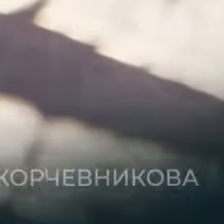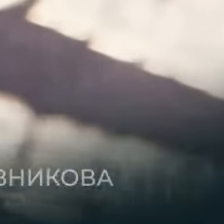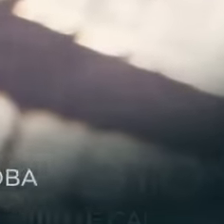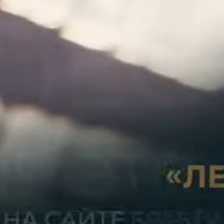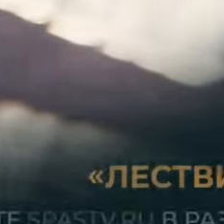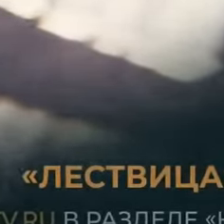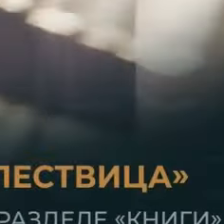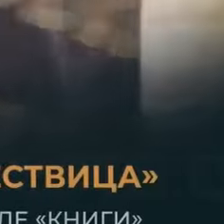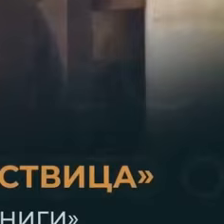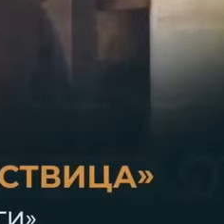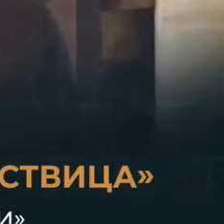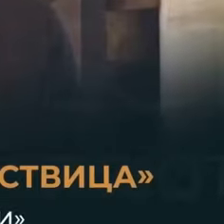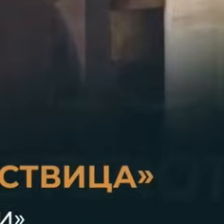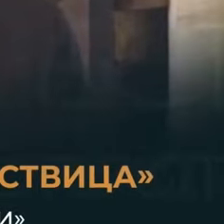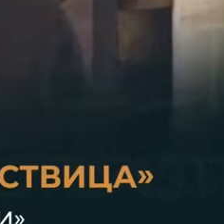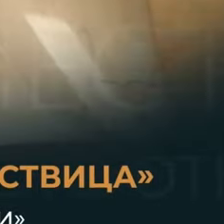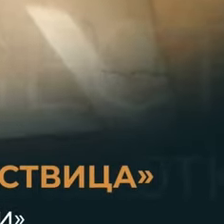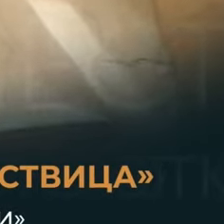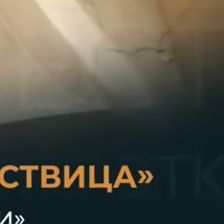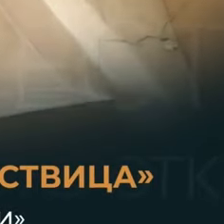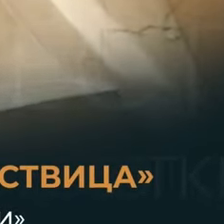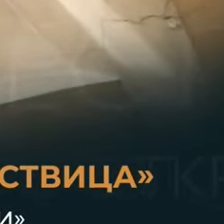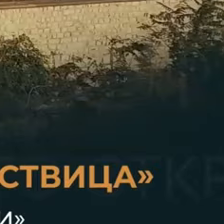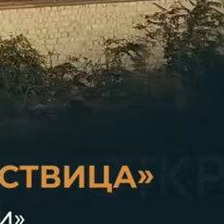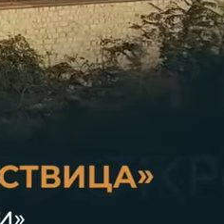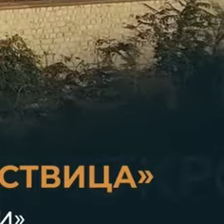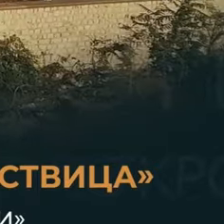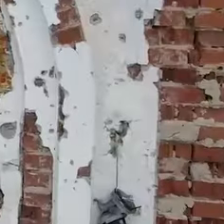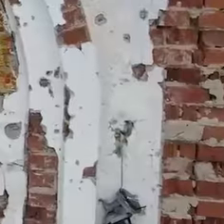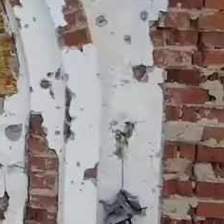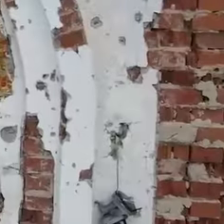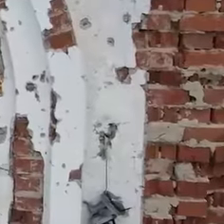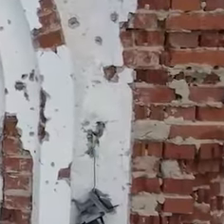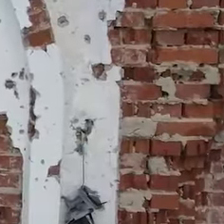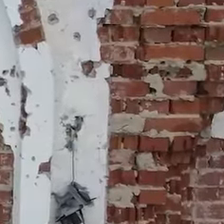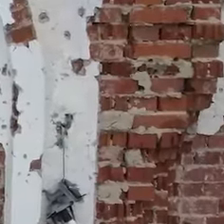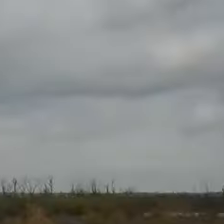небо. Всего 30 ступеней на то, чтобы стать человеком.